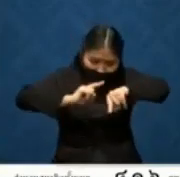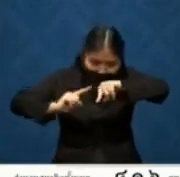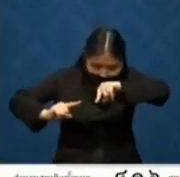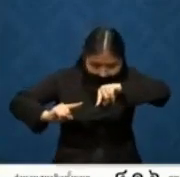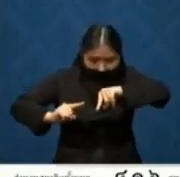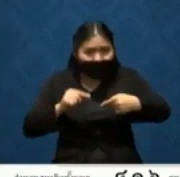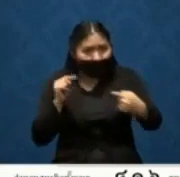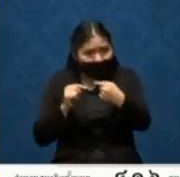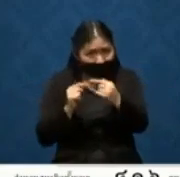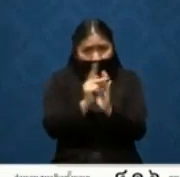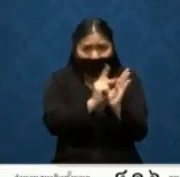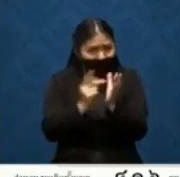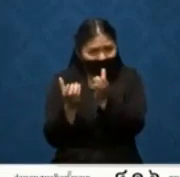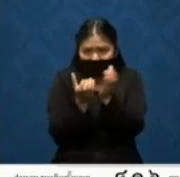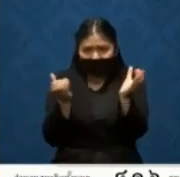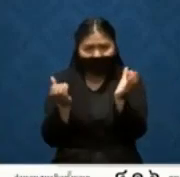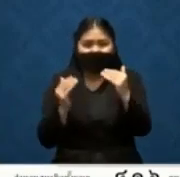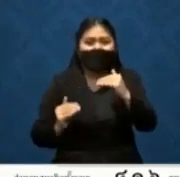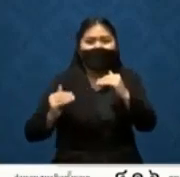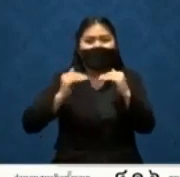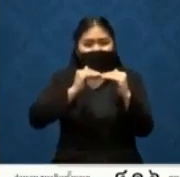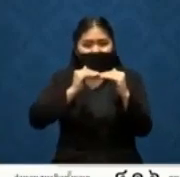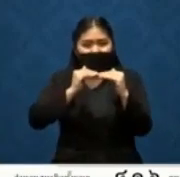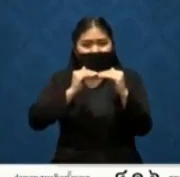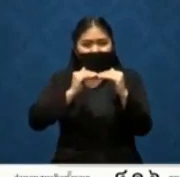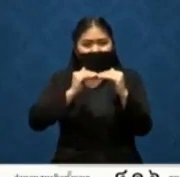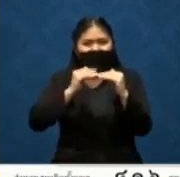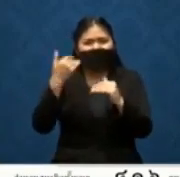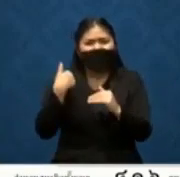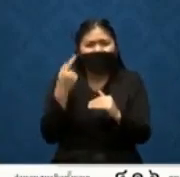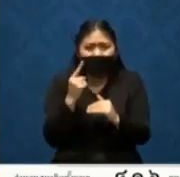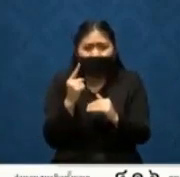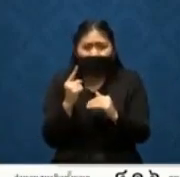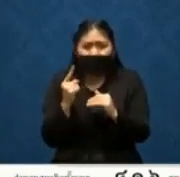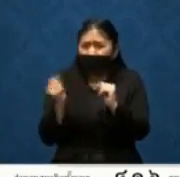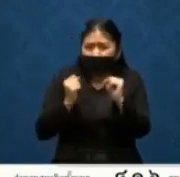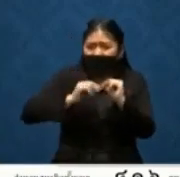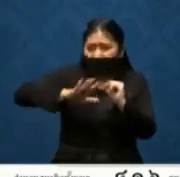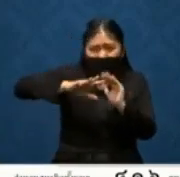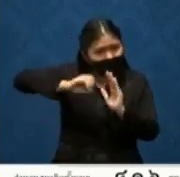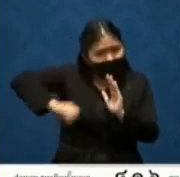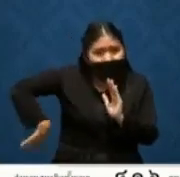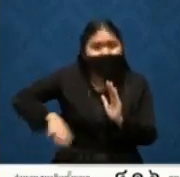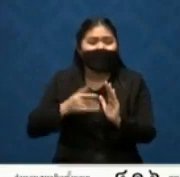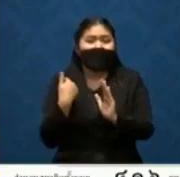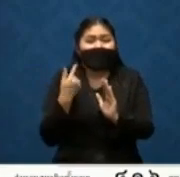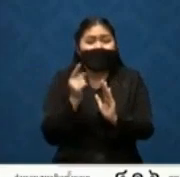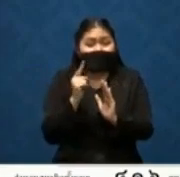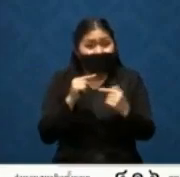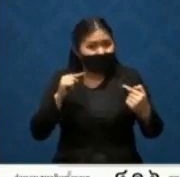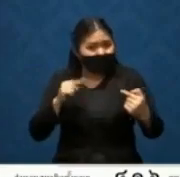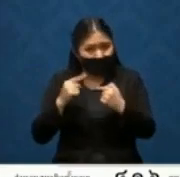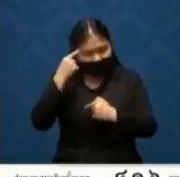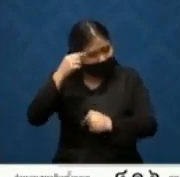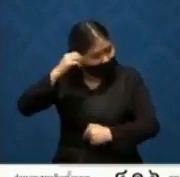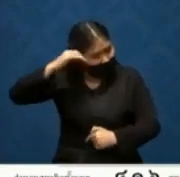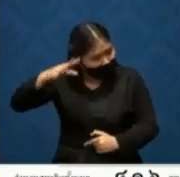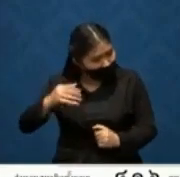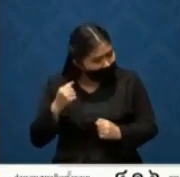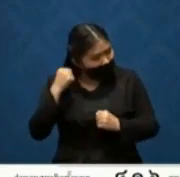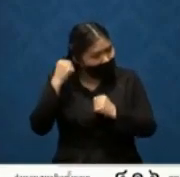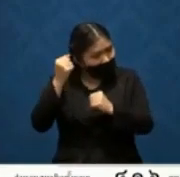หมายที่เป็นธรรนะครับความกลัวเราจะทิ้งไว้ข้างหลังเราจะนำความฝันเอาไว้